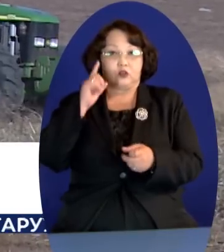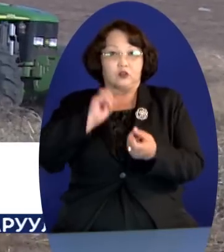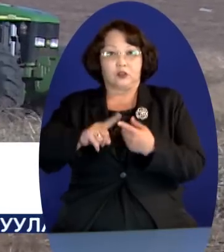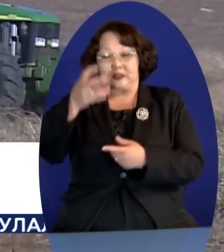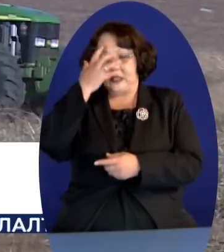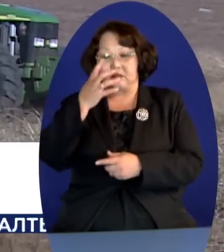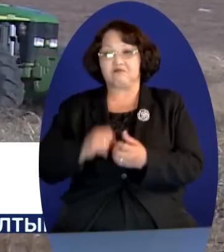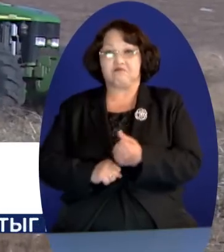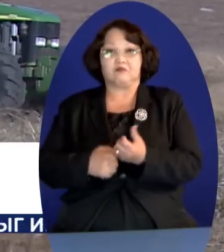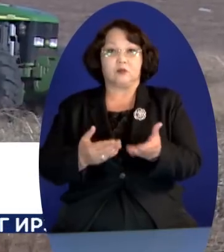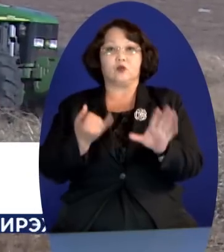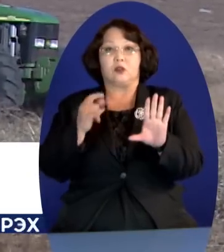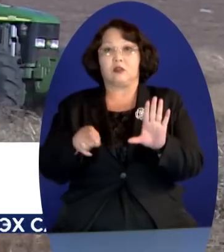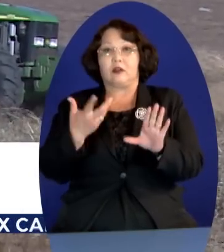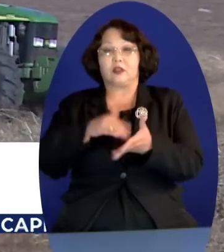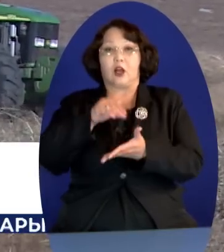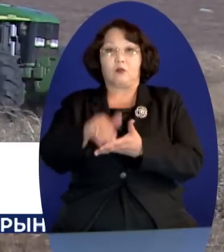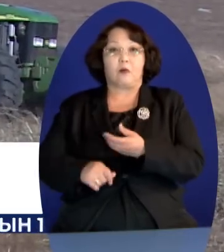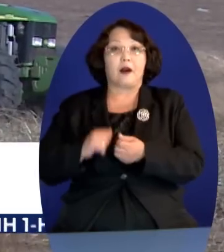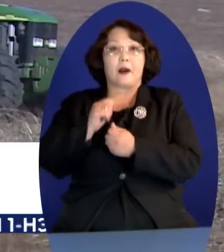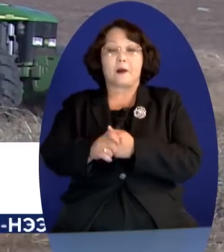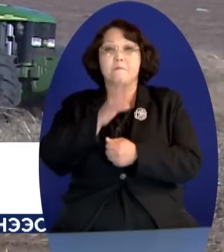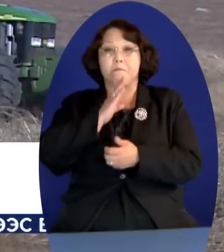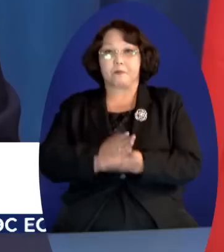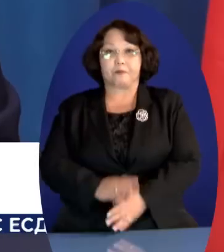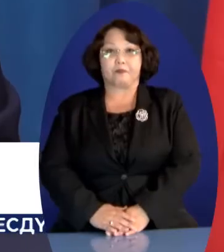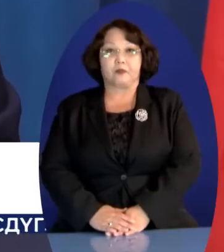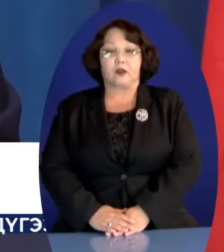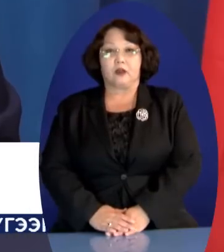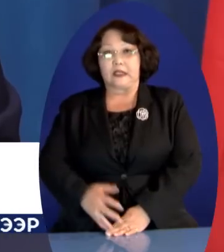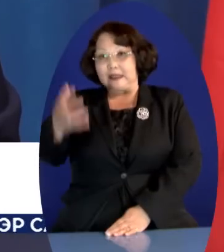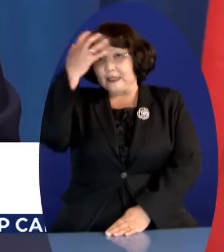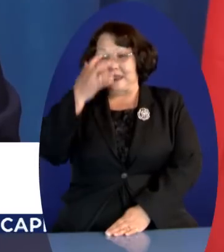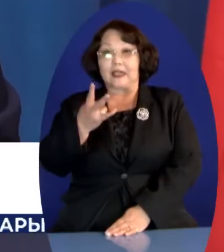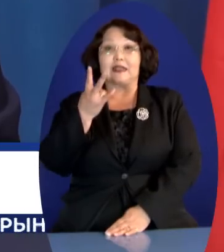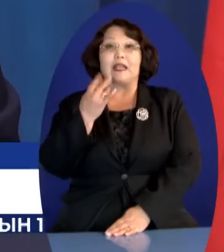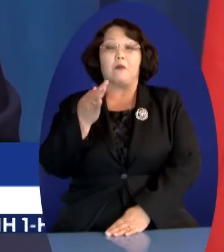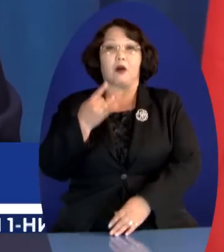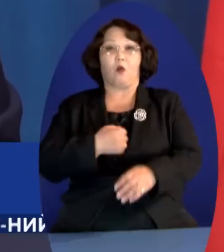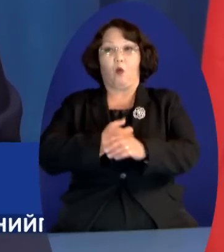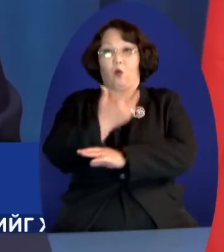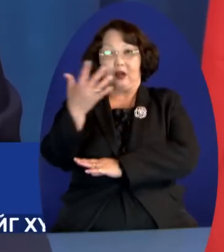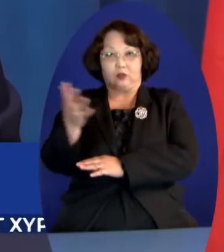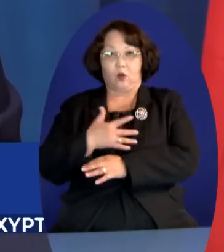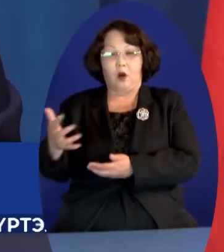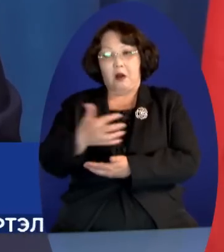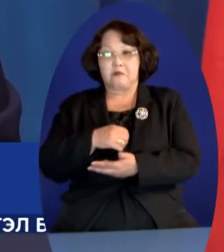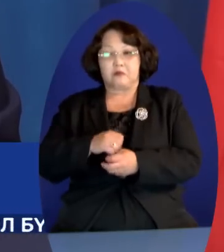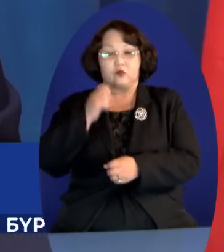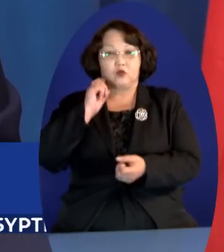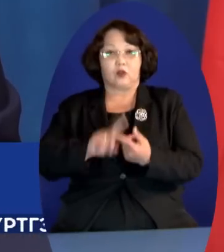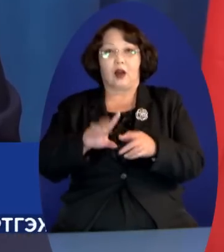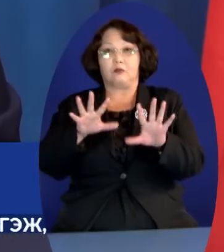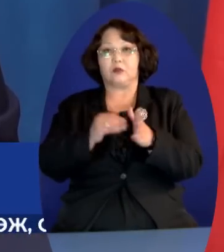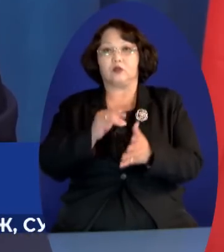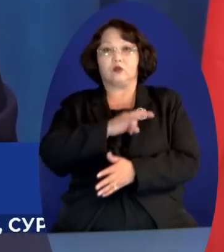сангаас нийтдээ 6.5 тэрбум төгрөг гаргахаар шийдвэрлэжээ. Засгийн газар энэ намрын ургац хураалт болон үнэншийн бэлтгэл ажил зориулж 10,000